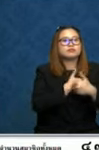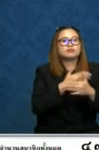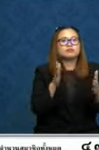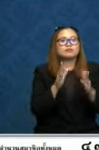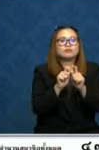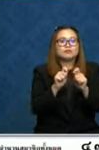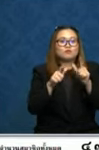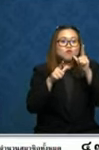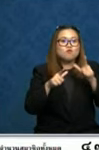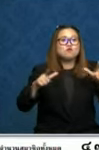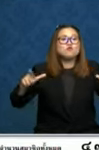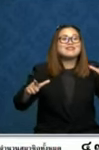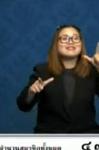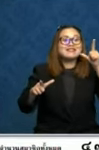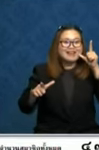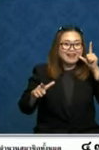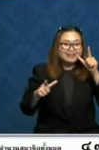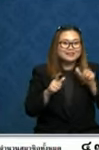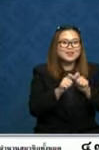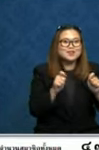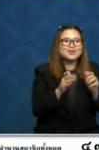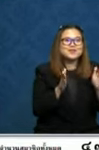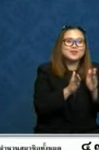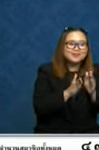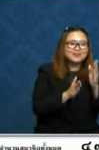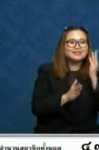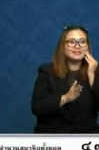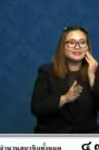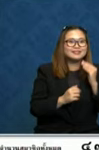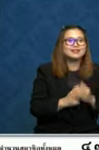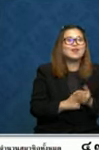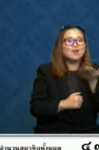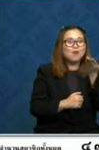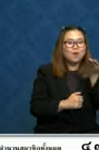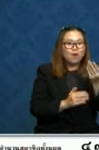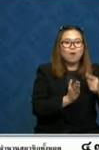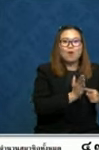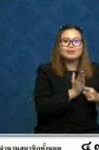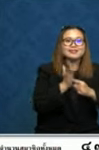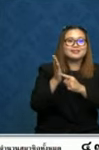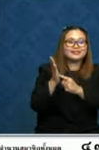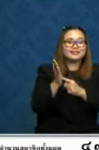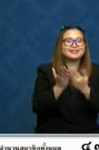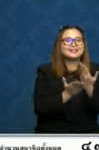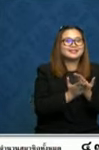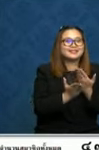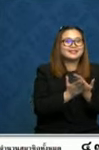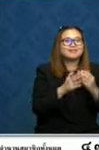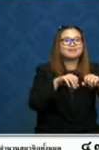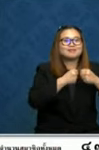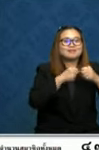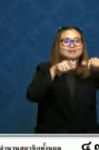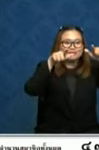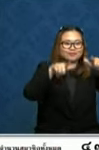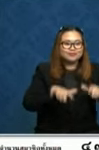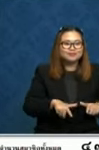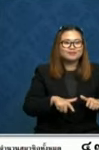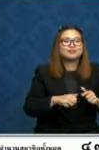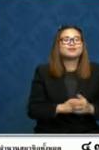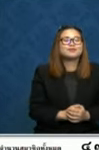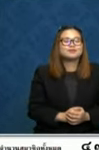าเป็นกรรมธิการเสียงข้างน้อยวันนี้ก็ได้มีโอกาสพูดนะครับผมจึงขอเสนอปรับลดดังโครงการต่างๆนะครับ